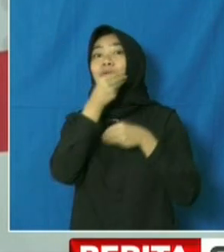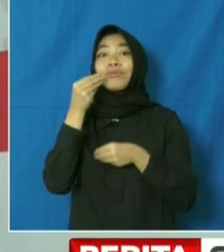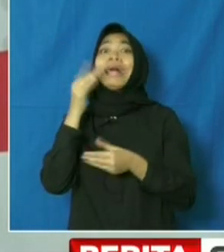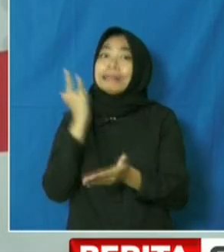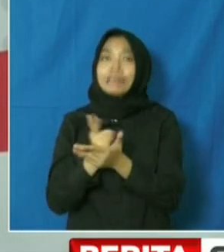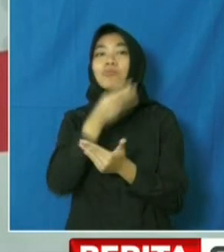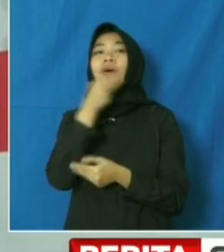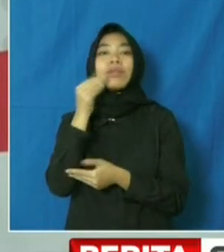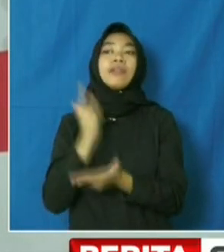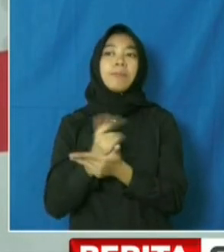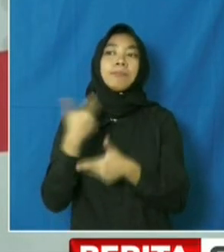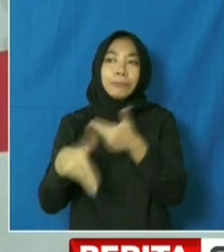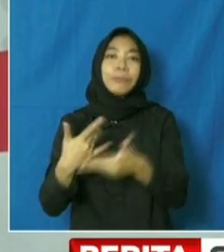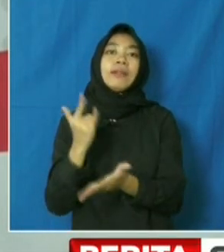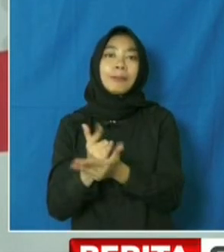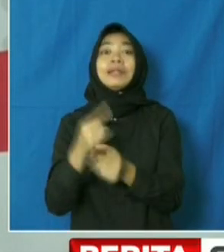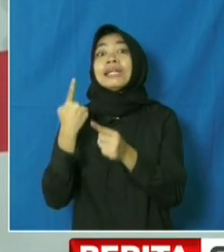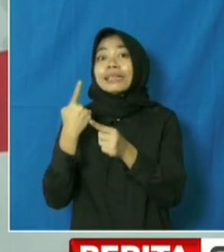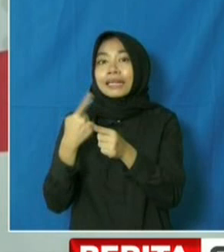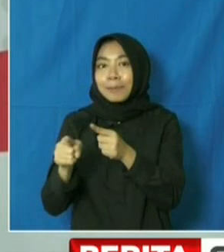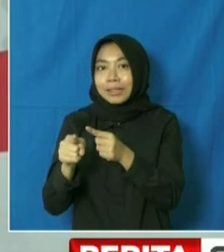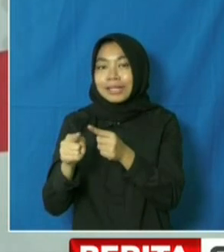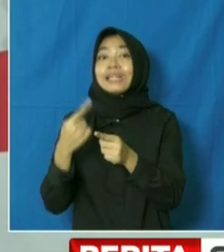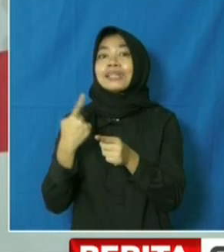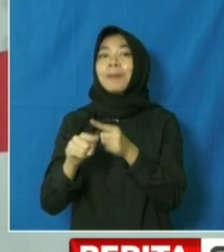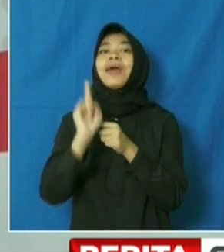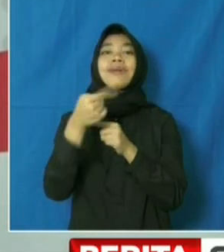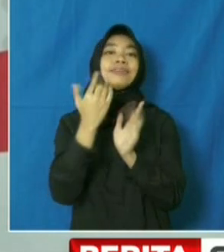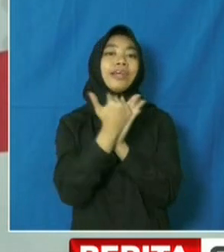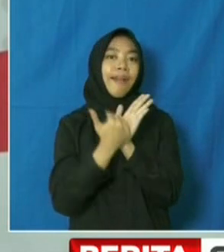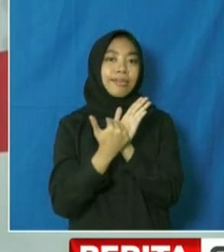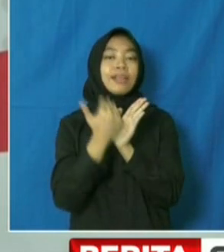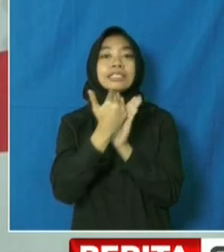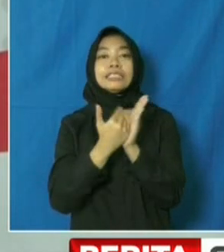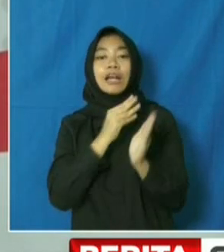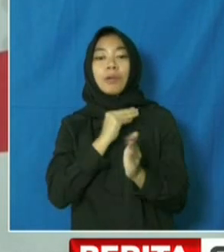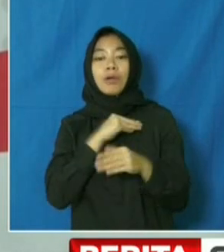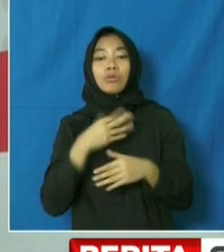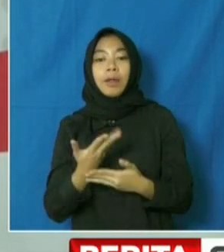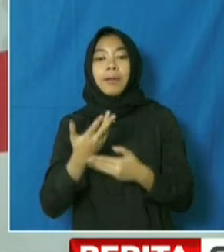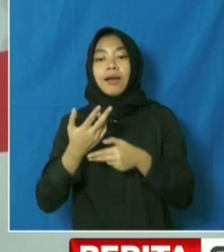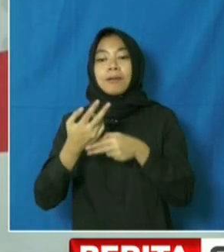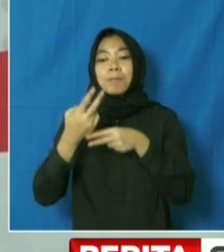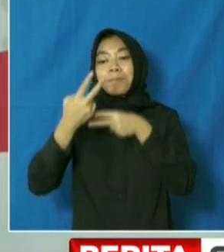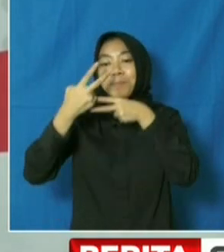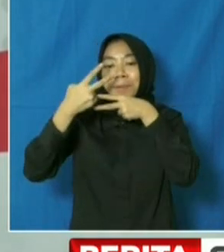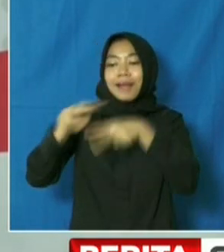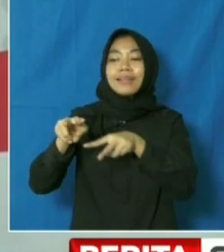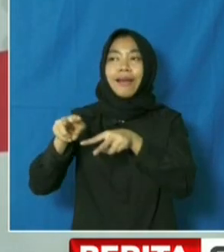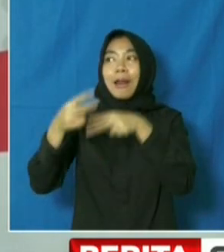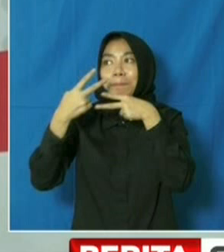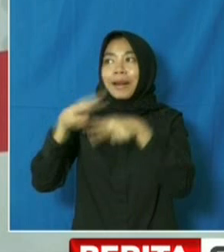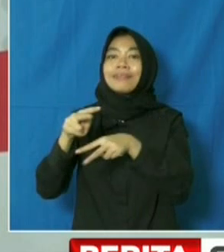tetap dijalankan sebagaimana biasa tetapi dengan catatan memberikan perhatian secara khusus terhadap